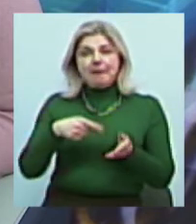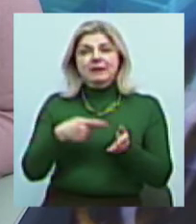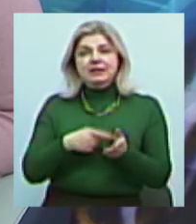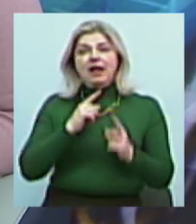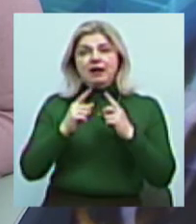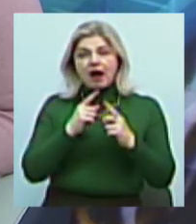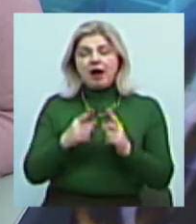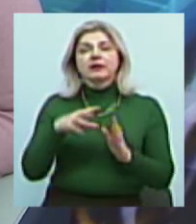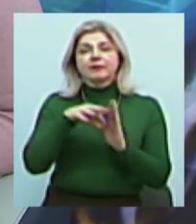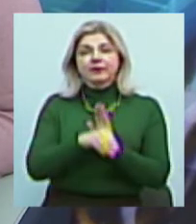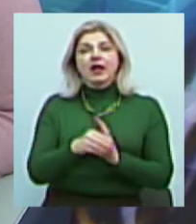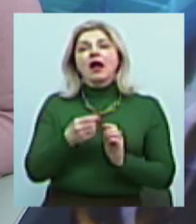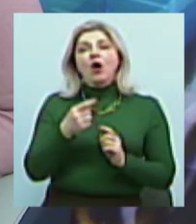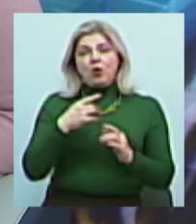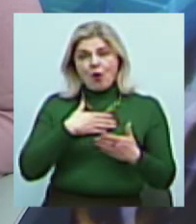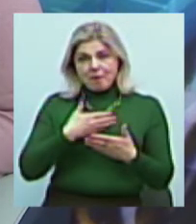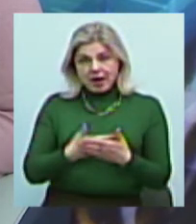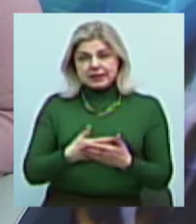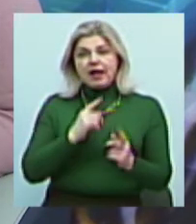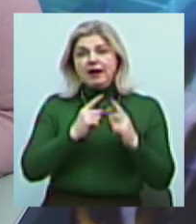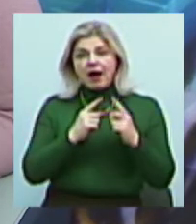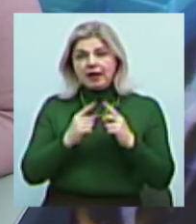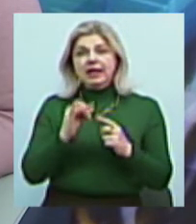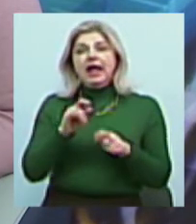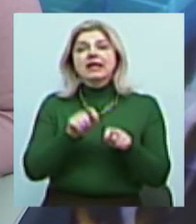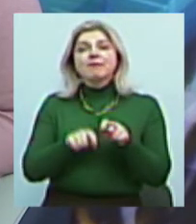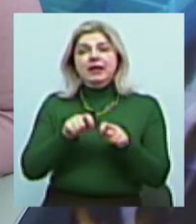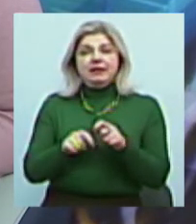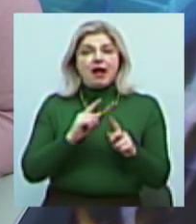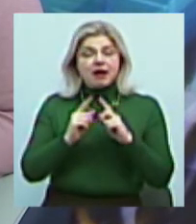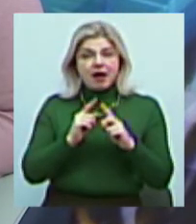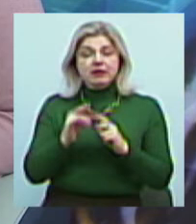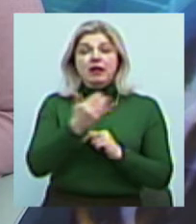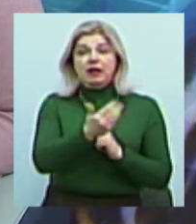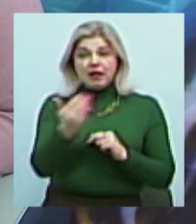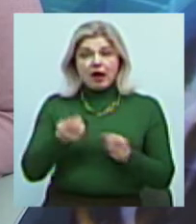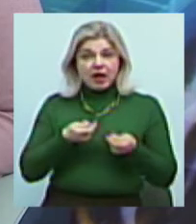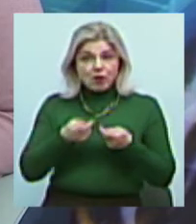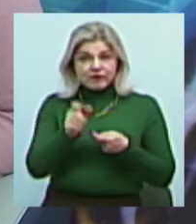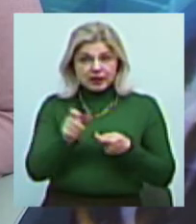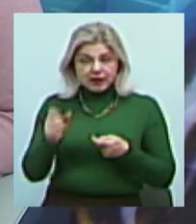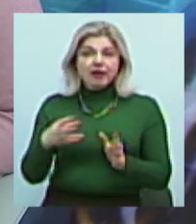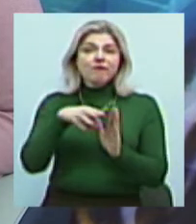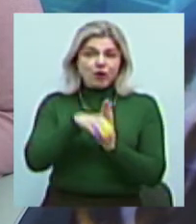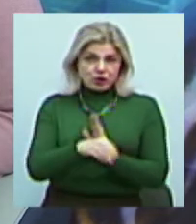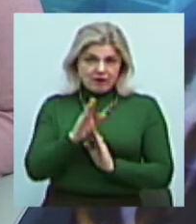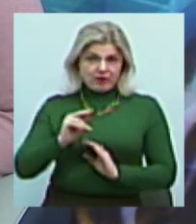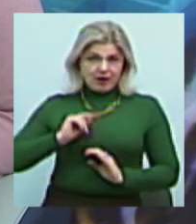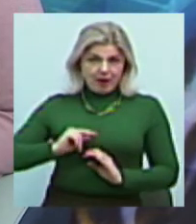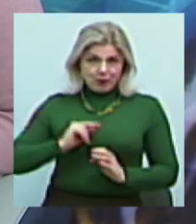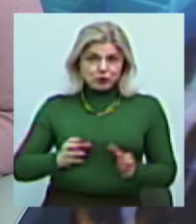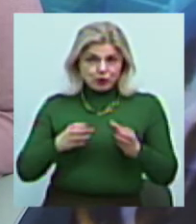декілька громадських рад та експертно-громадських рад, керівники яких увійшли до складу даної робочої групи. Та також